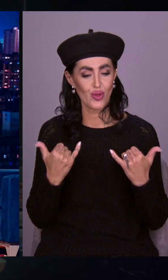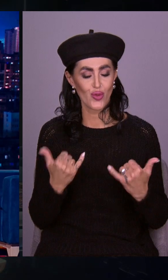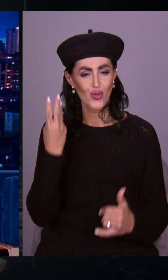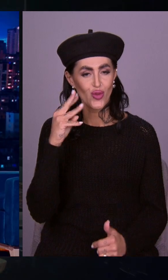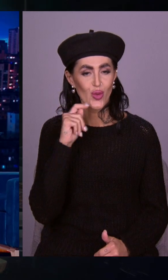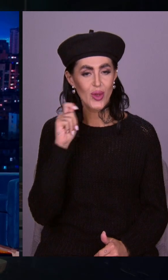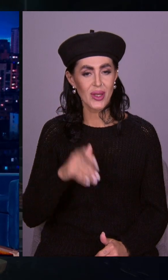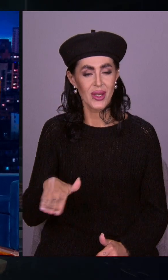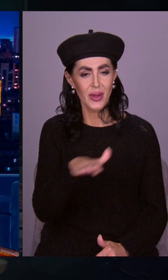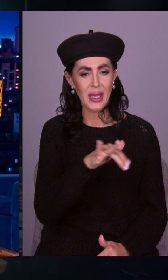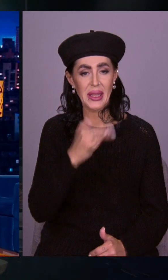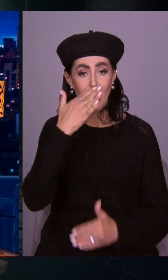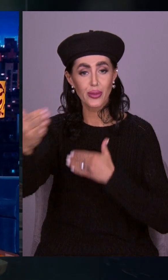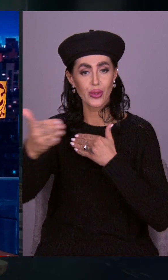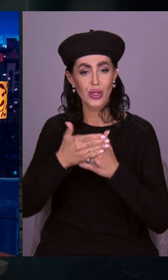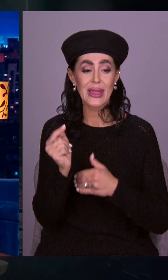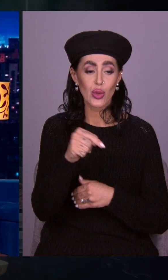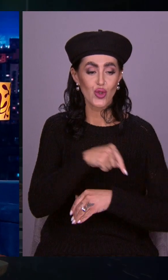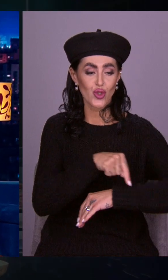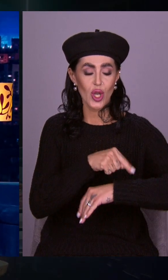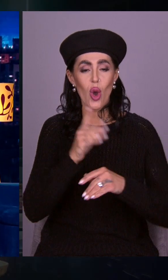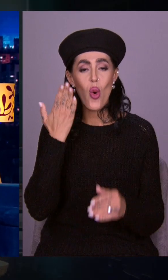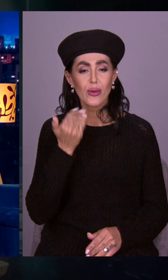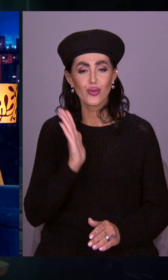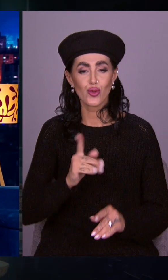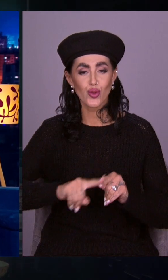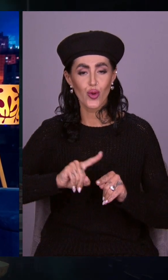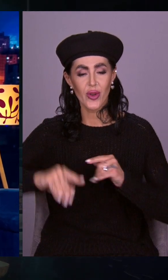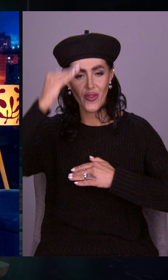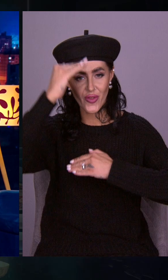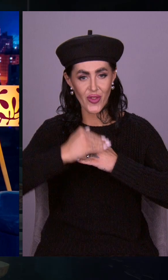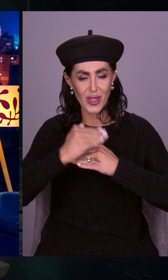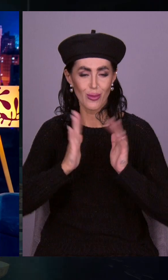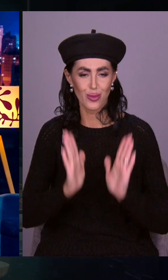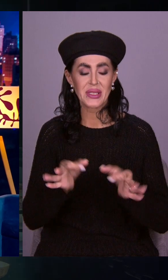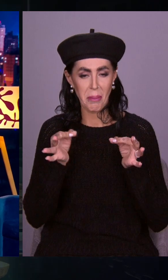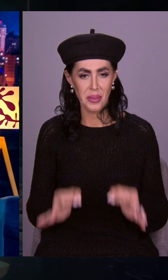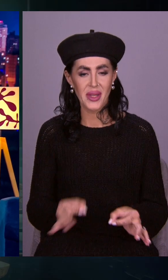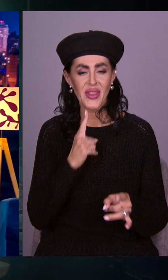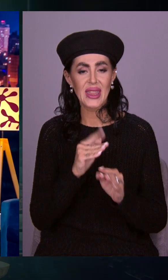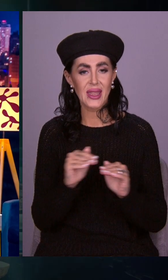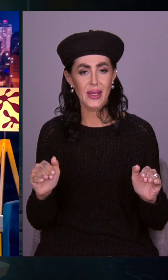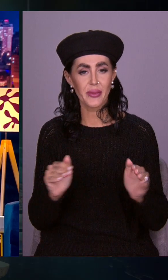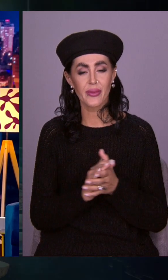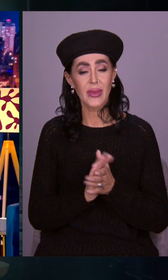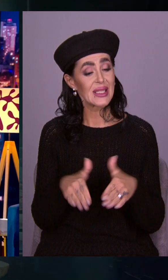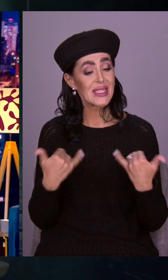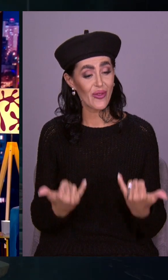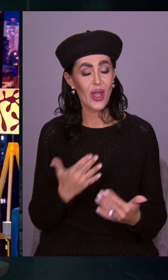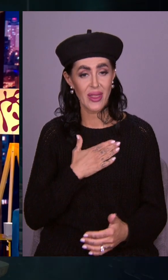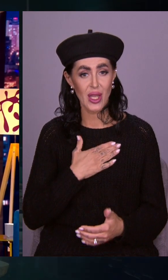і наближають той час, коли наші вечори абсолютно всі будуть справді тихими. Сьогодні у «Тихому